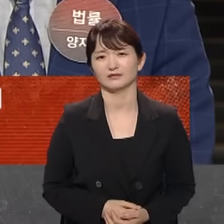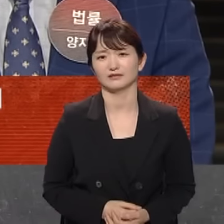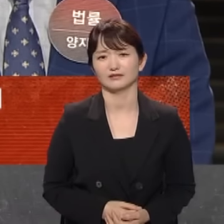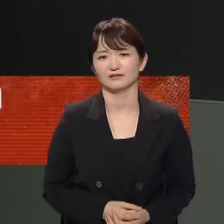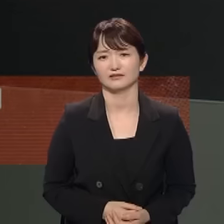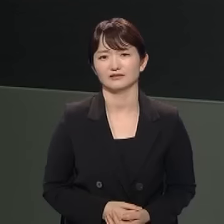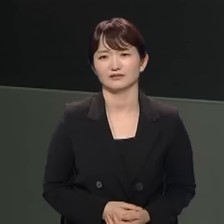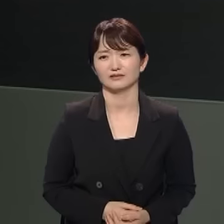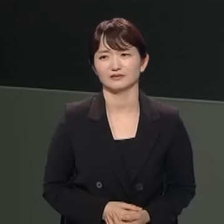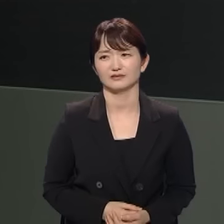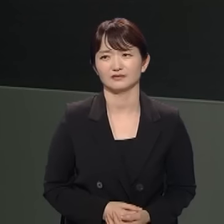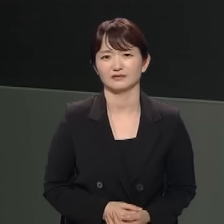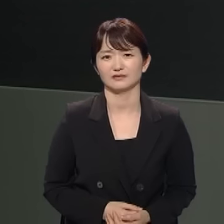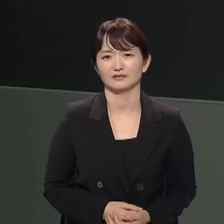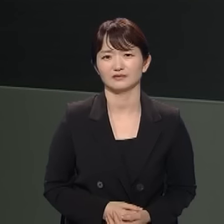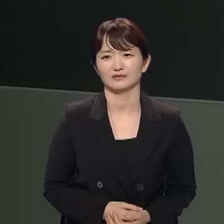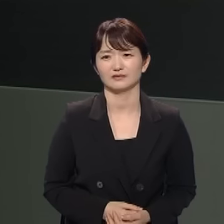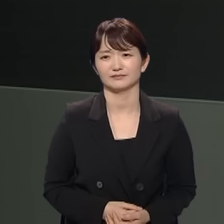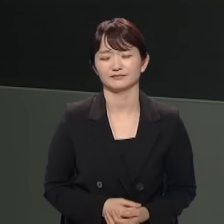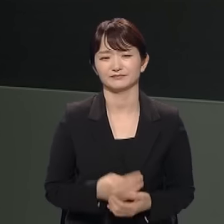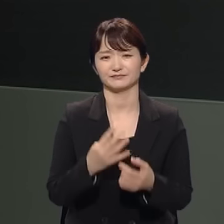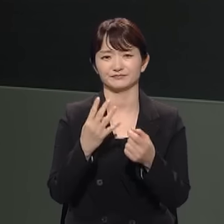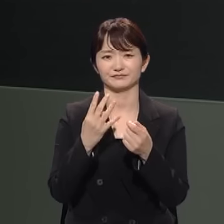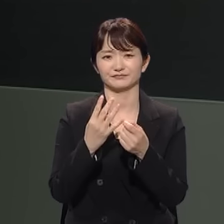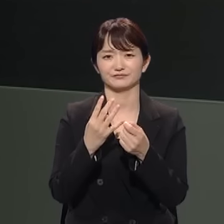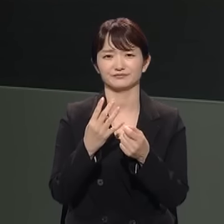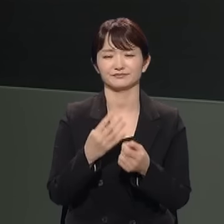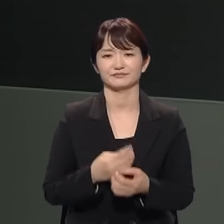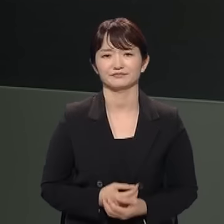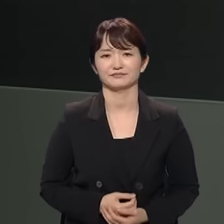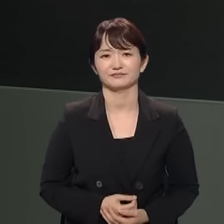아 진짜 어지러워. 자 다음 이어가죠.